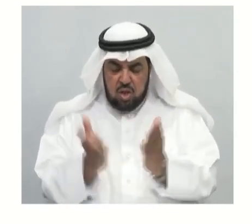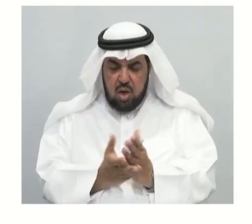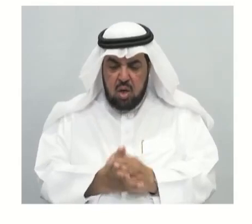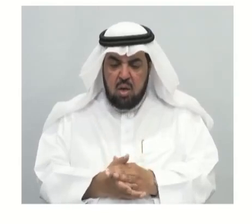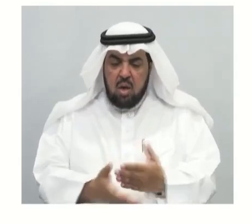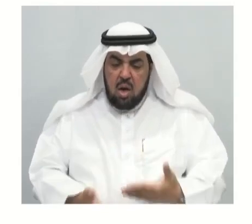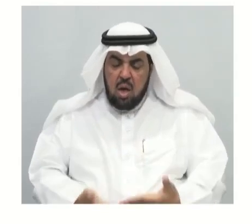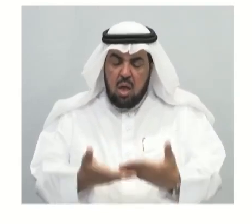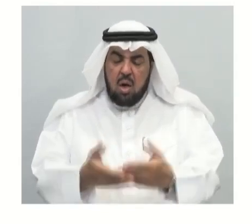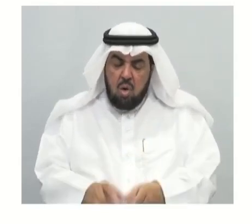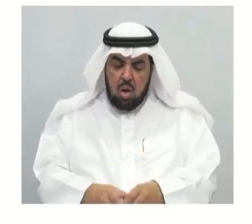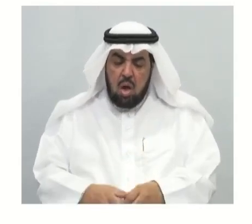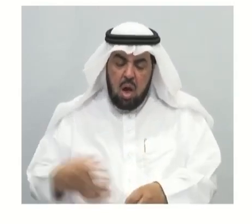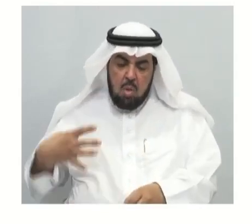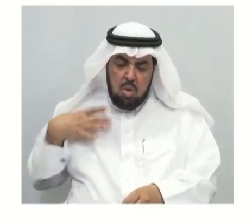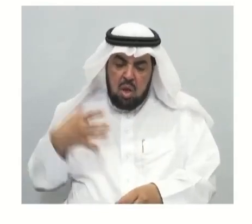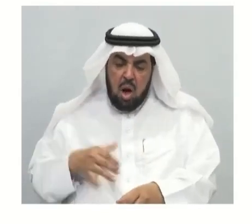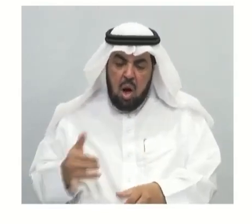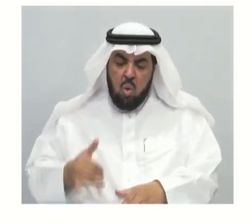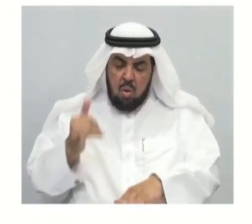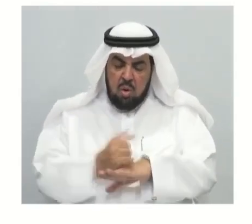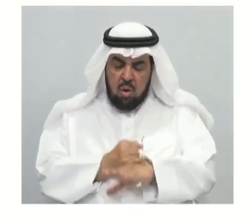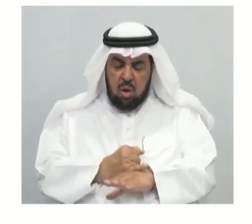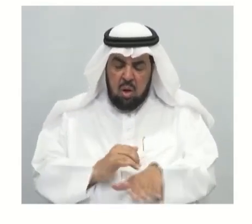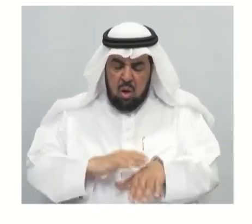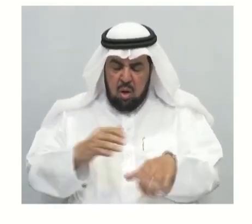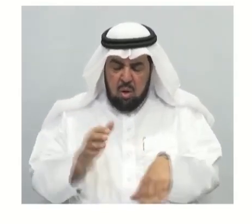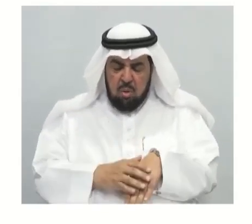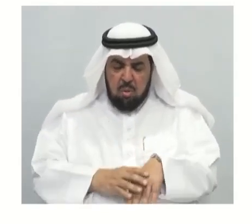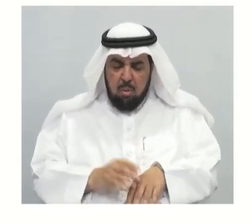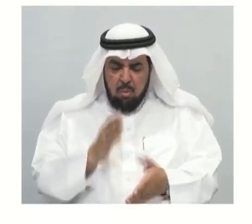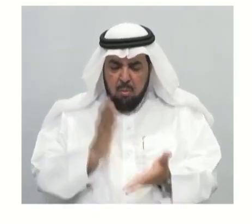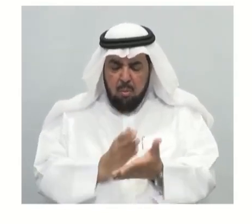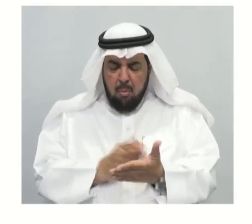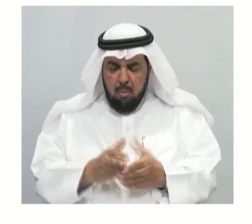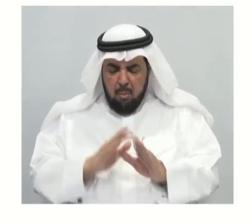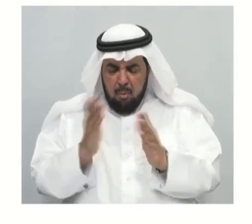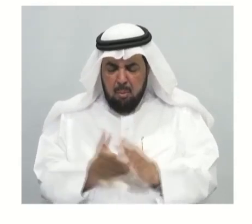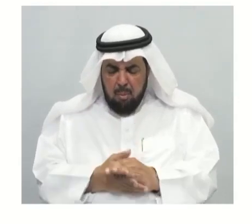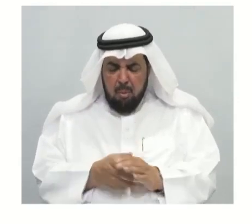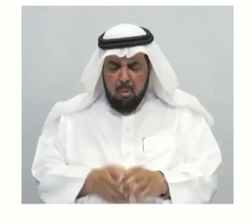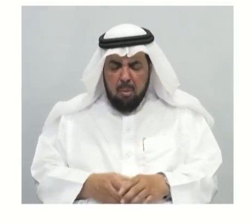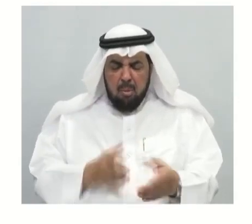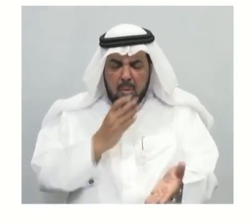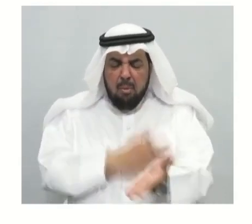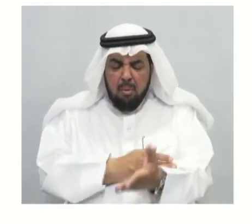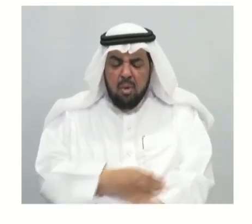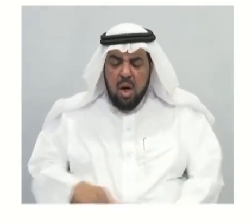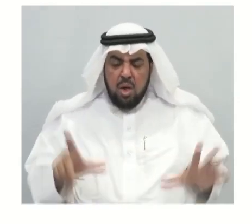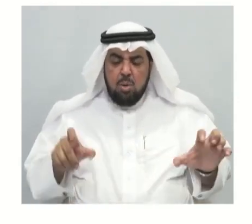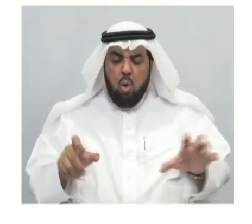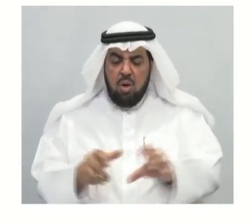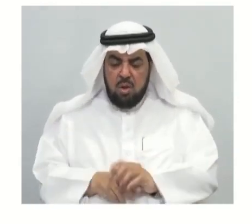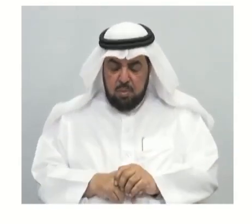لطالب التقرير عاده ما يكون المدير او المشرف على فريق او قسم على سبيل المثال يوضح التقرير الاسبوعي نلاحظ